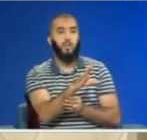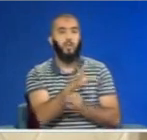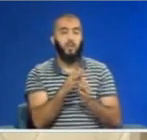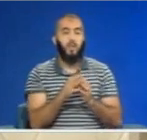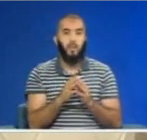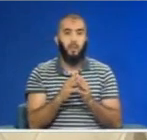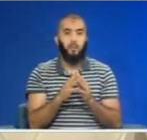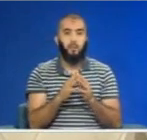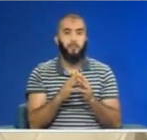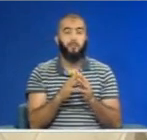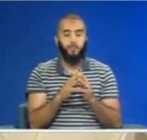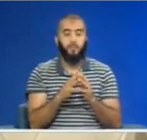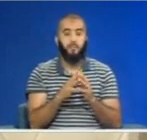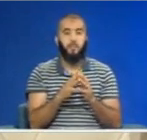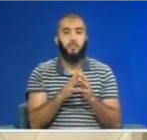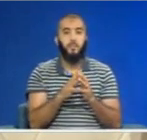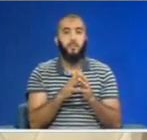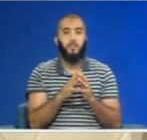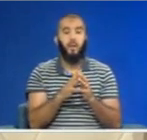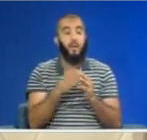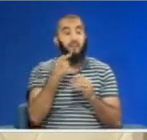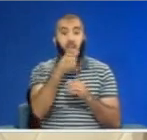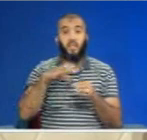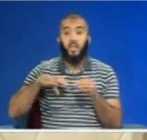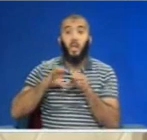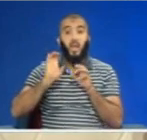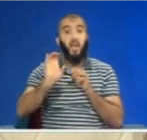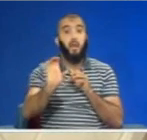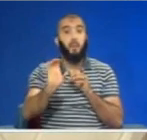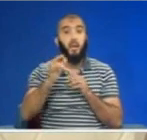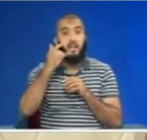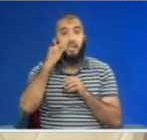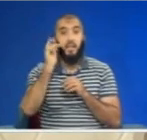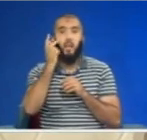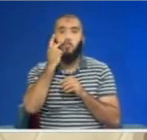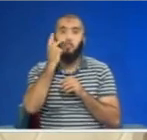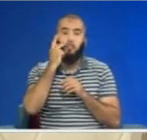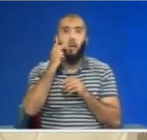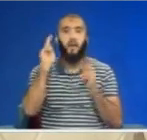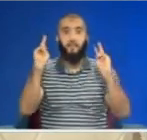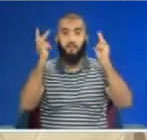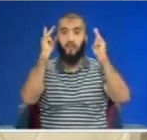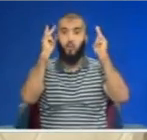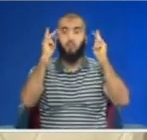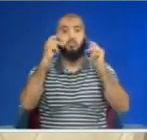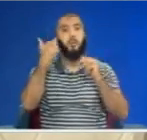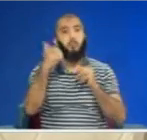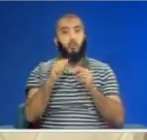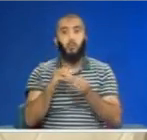أغلب الظن أنها هبة، والهبة يجوز للأب إذا كان على سبيل الهبة أن يسوي حتى بين الذكر